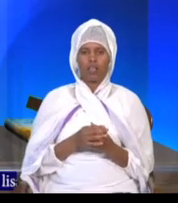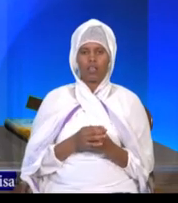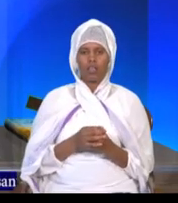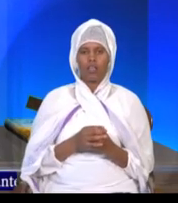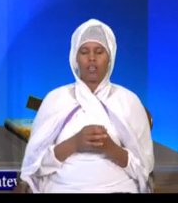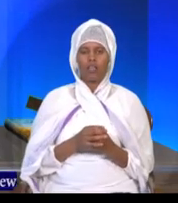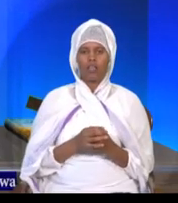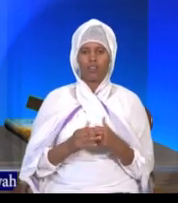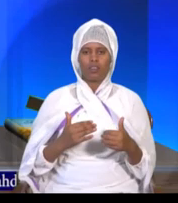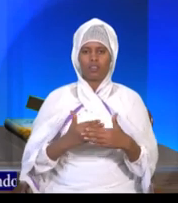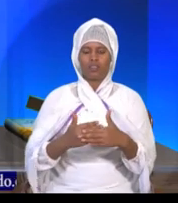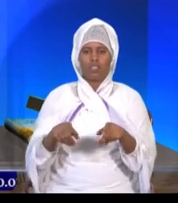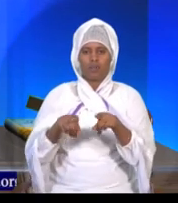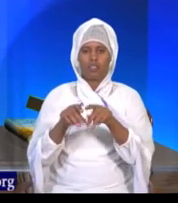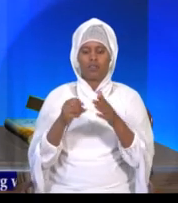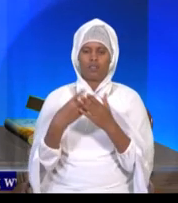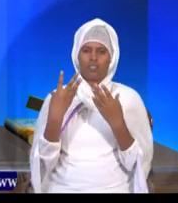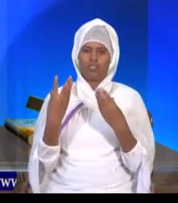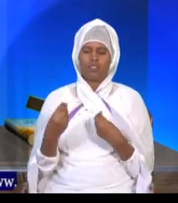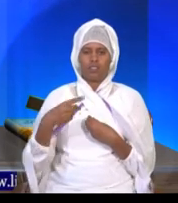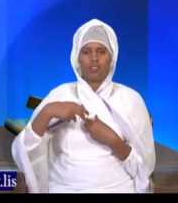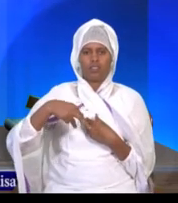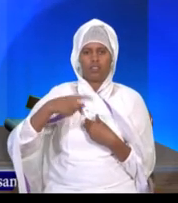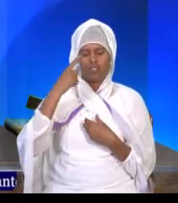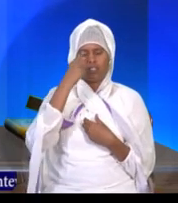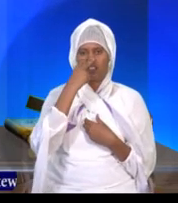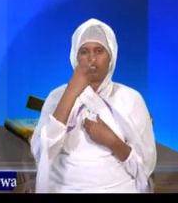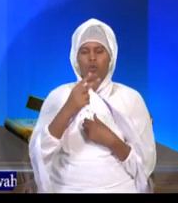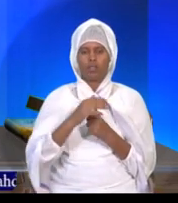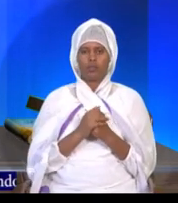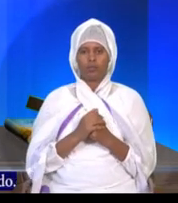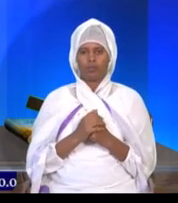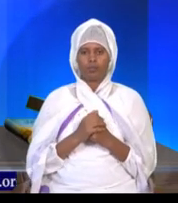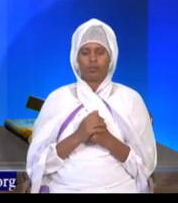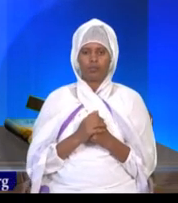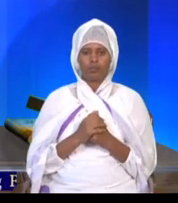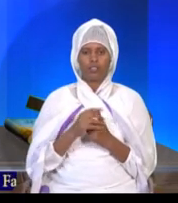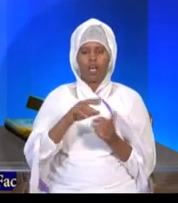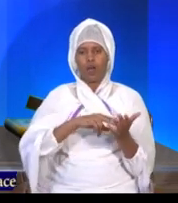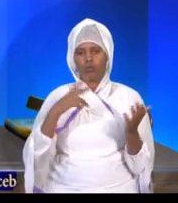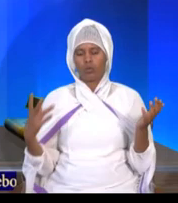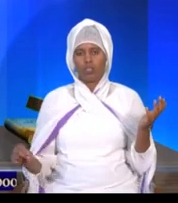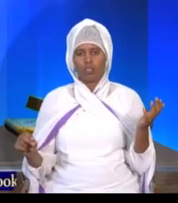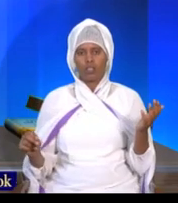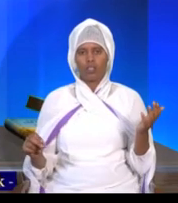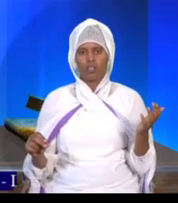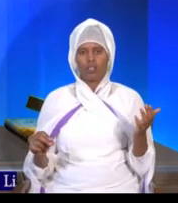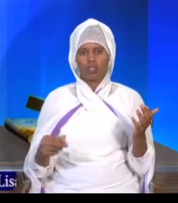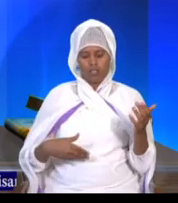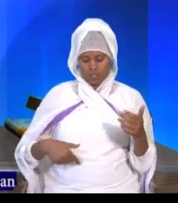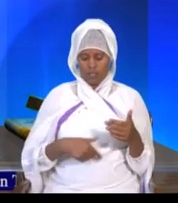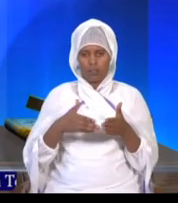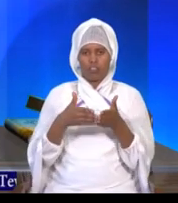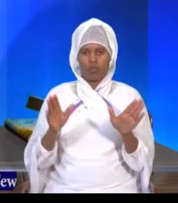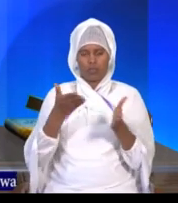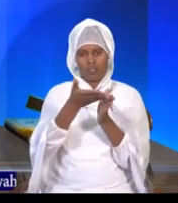ይብላ ብፅሕቲ ስለነበረ ድማ ቀስ ናበለት ከይት ከላ ርእዩ መፅዩ ንዓ ኣውዲቑ